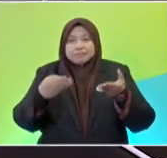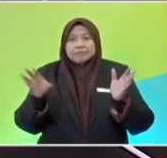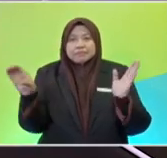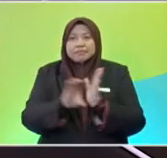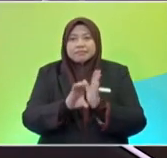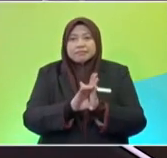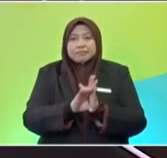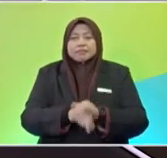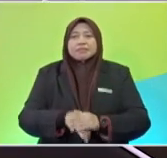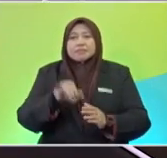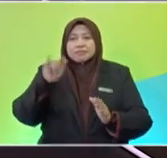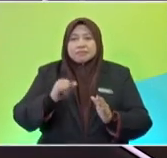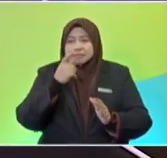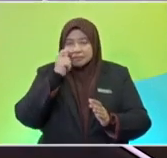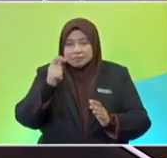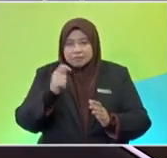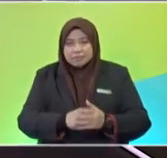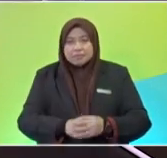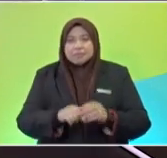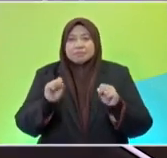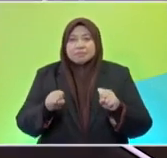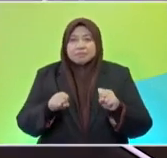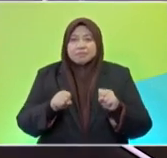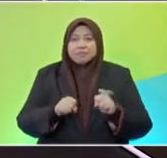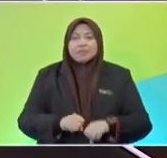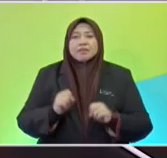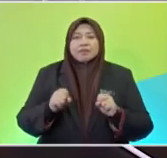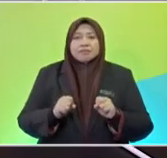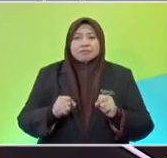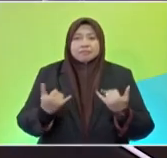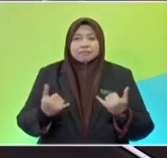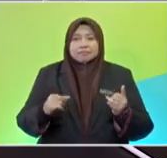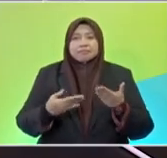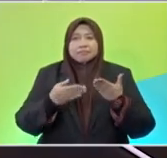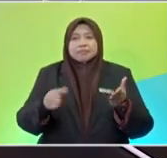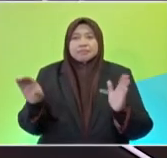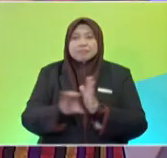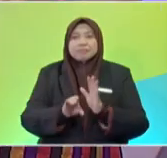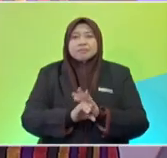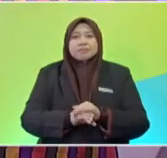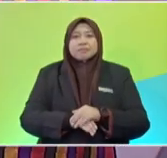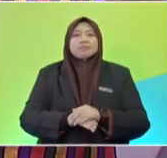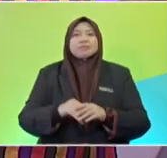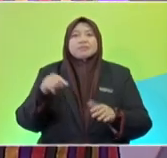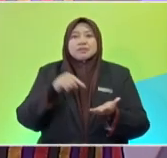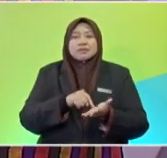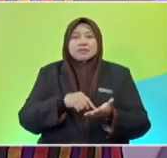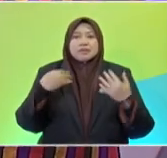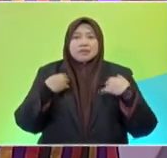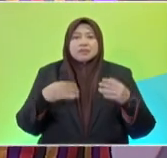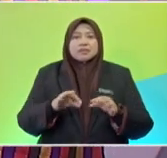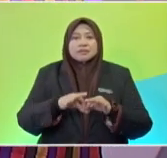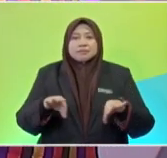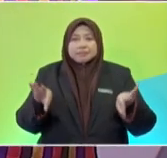yang menonton terlebih dahulu baiklah di sini Adipati